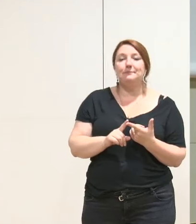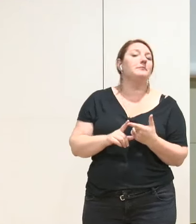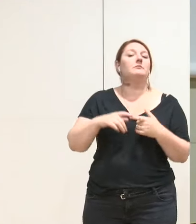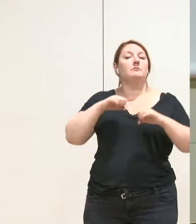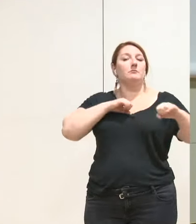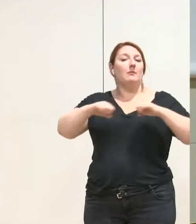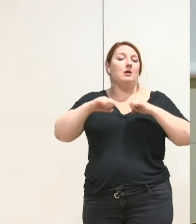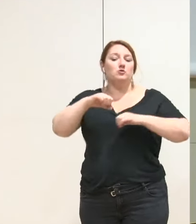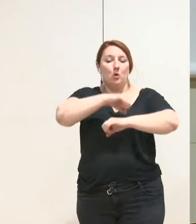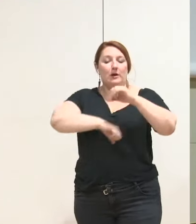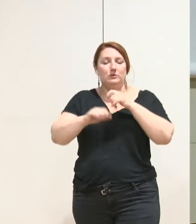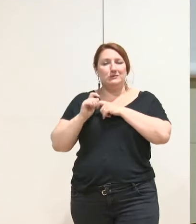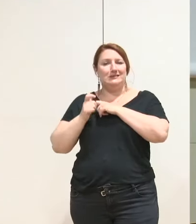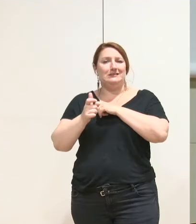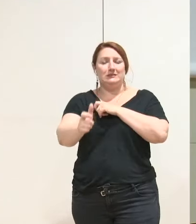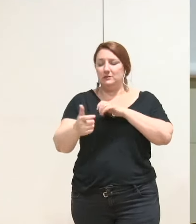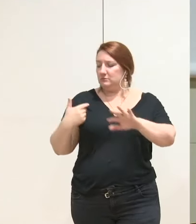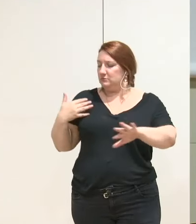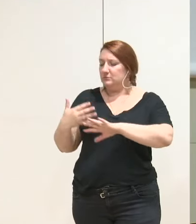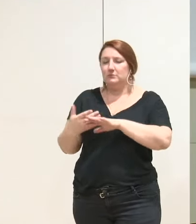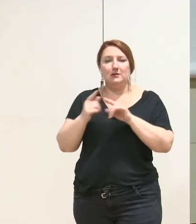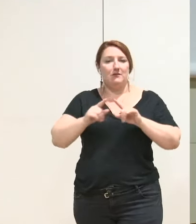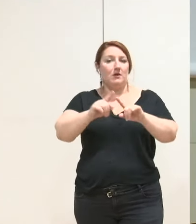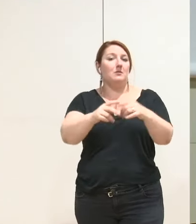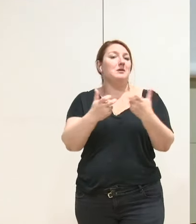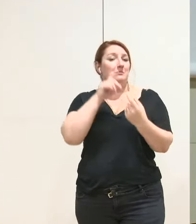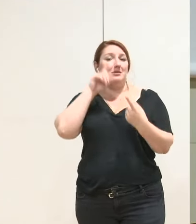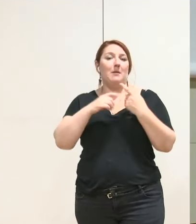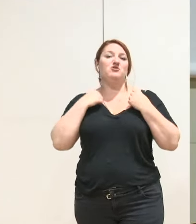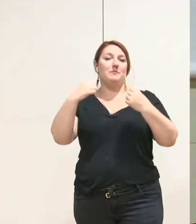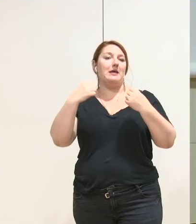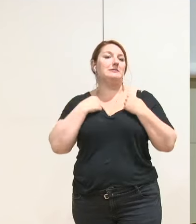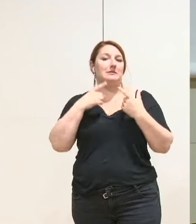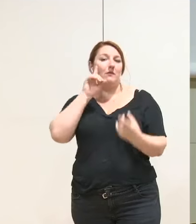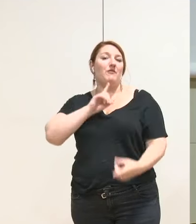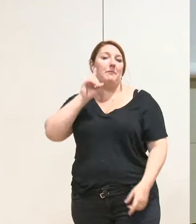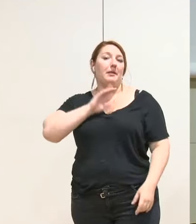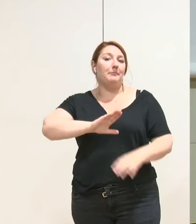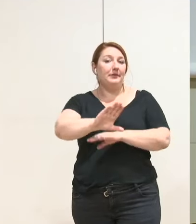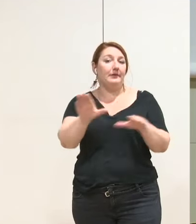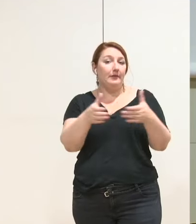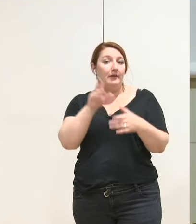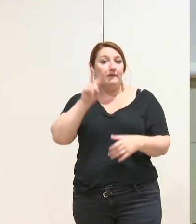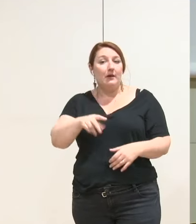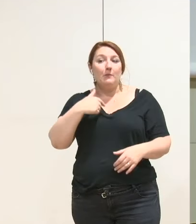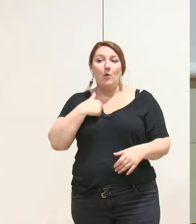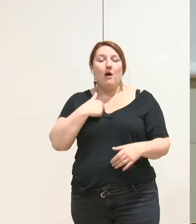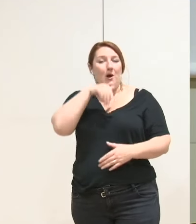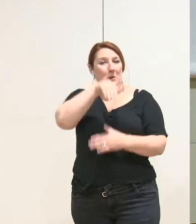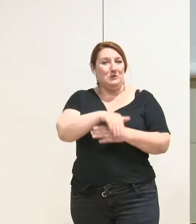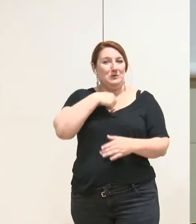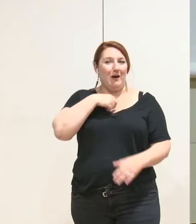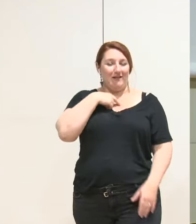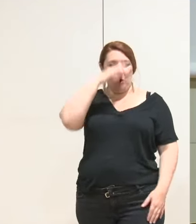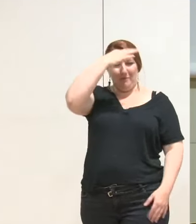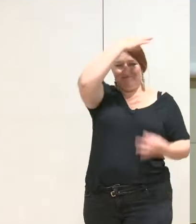actions qui sont visées et pour répondre à la question de la gymnastique au féminin moi on me range pas dans un placard le soir d'accord donc